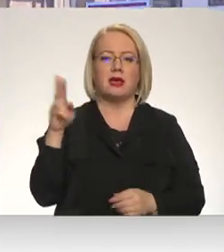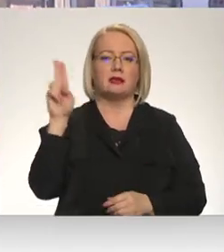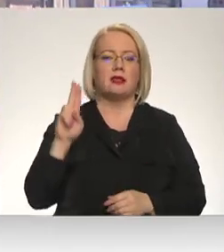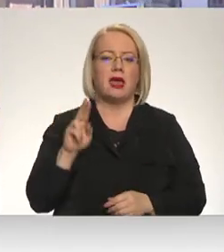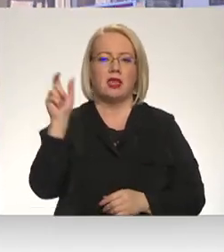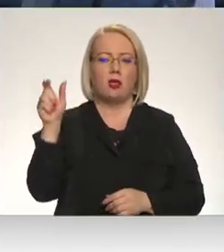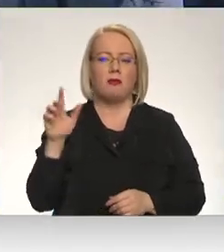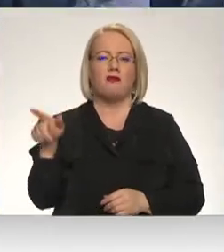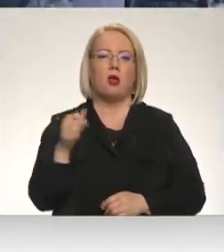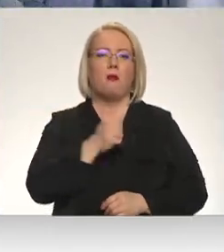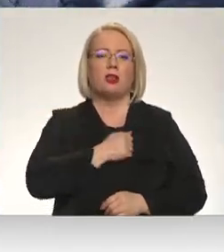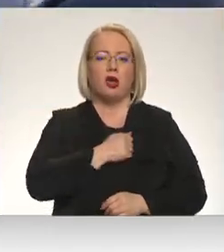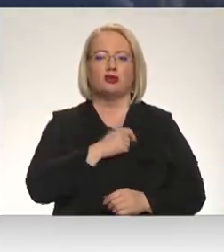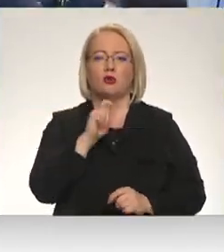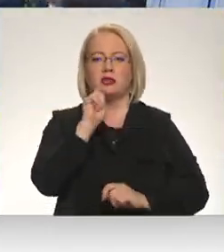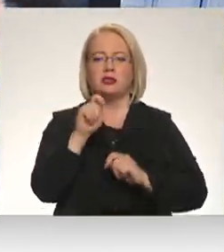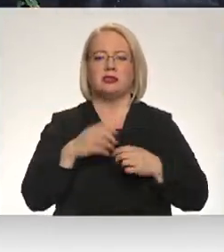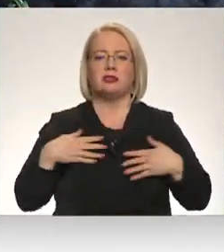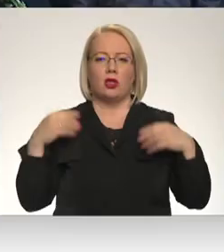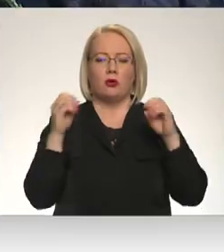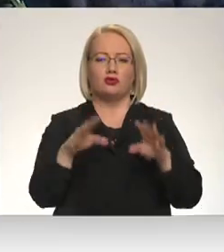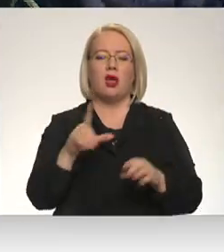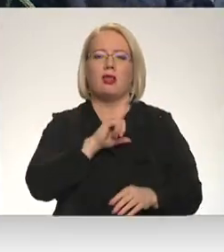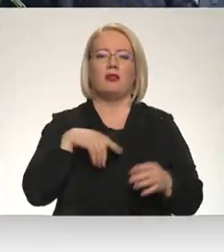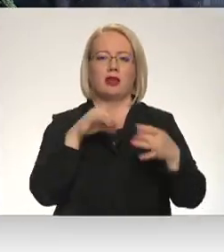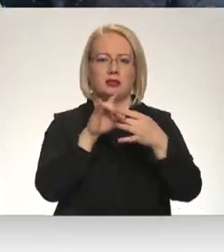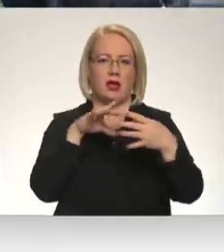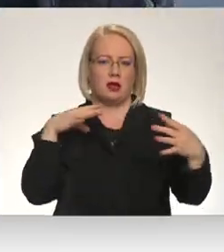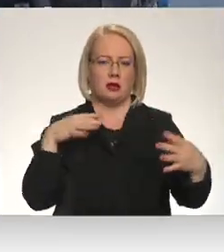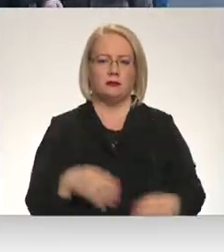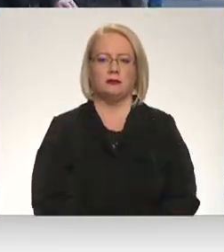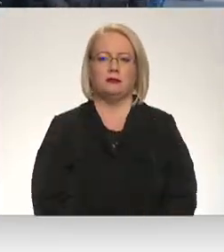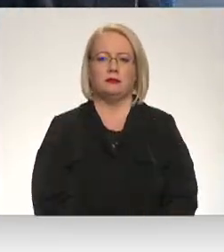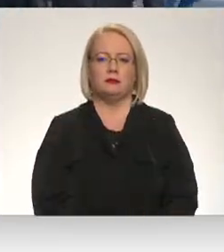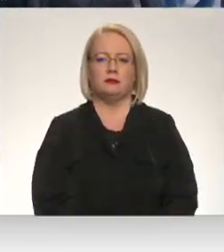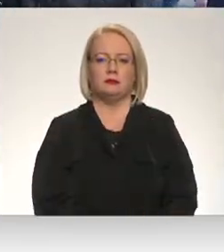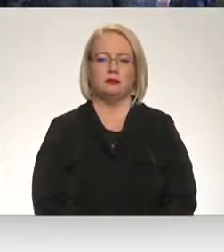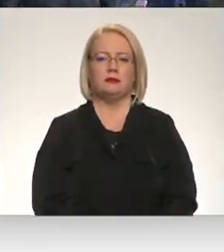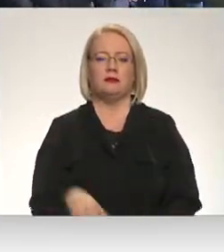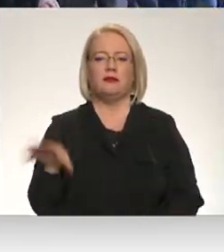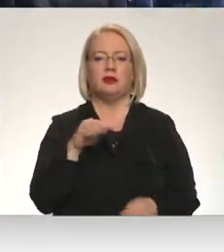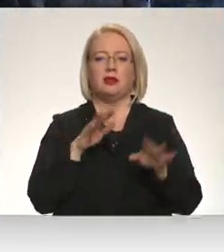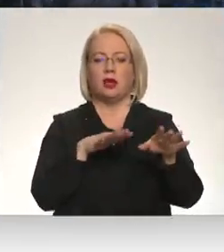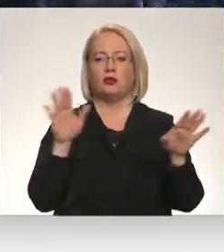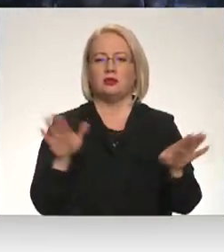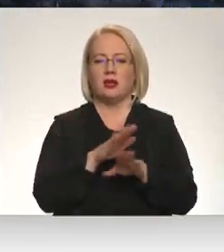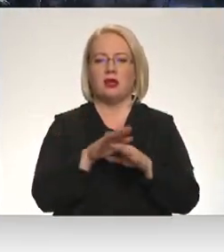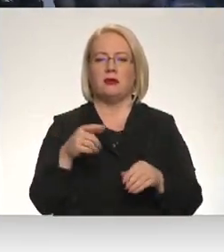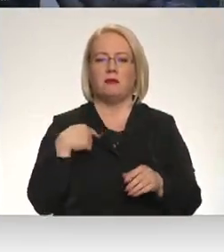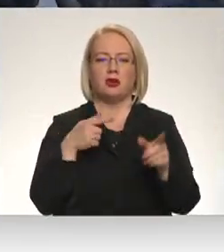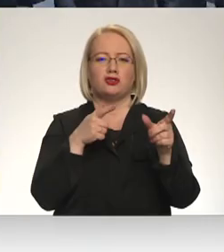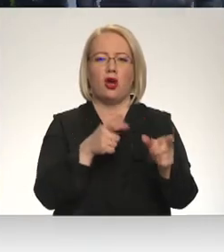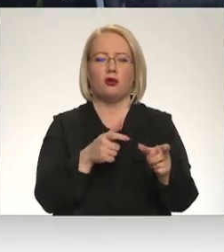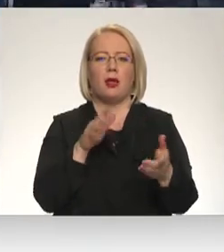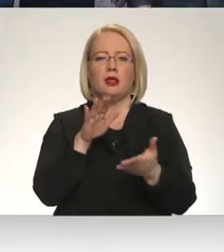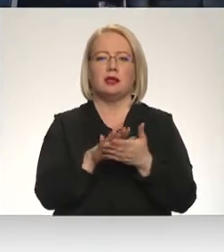viņu patriotismu un ziedošanos Latvijas neatkarībai. Mēs šaltenēm liksim tad liesmot, un